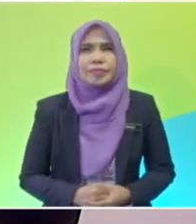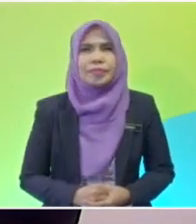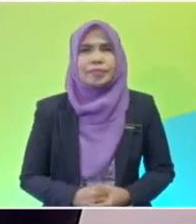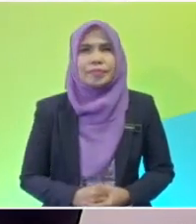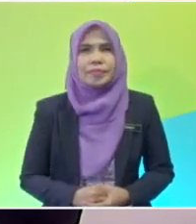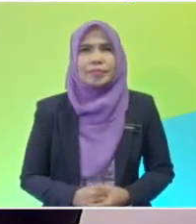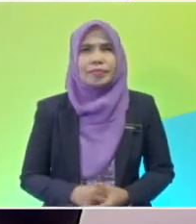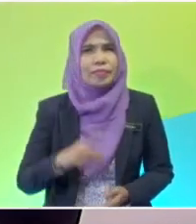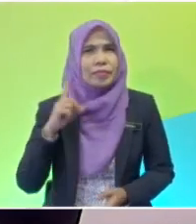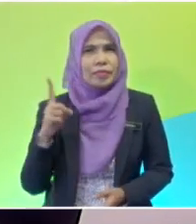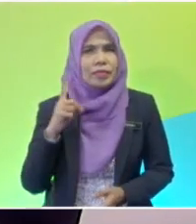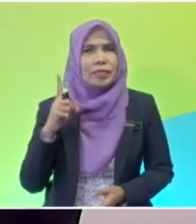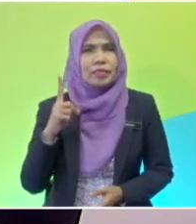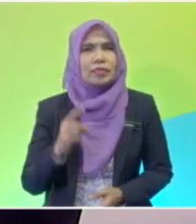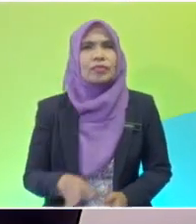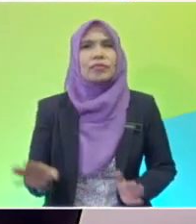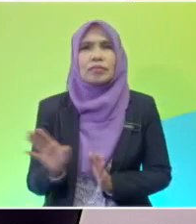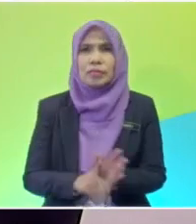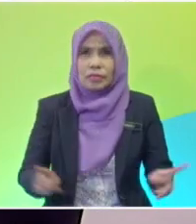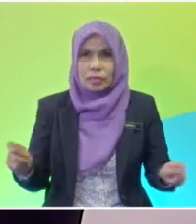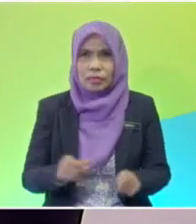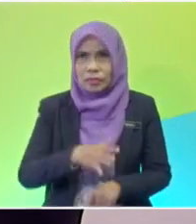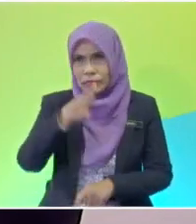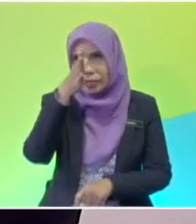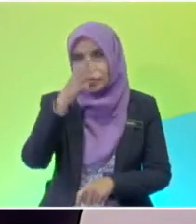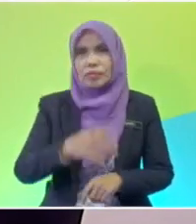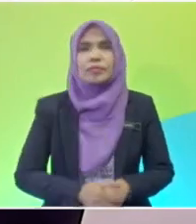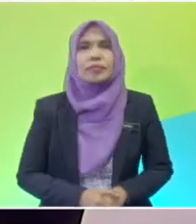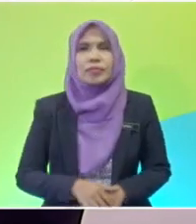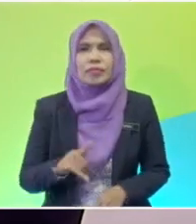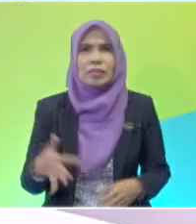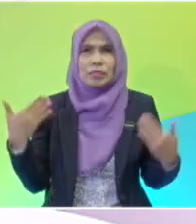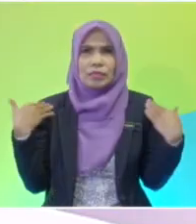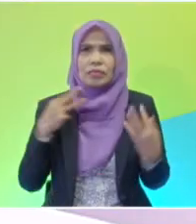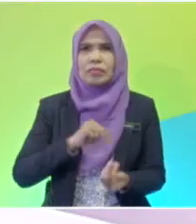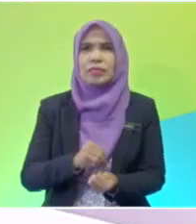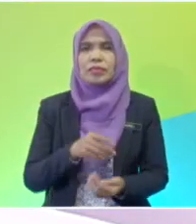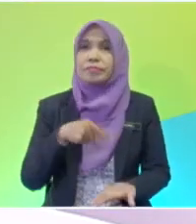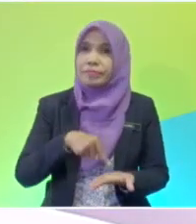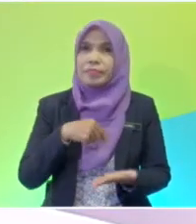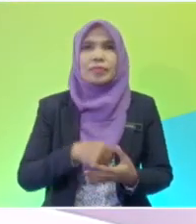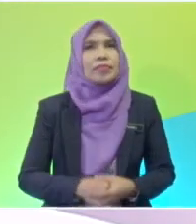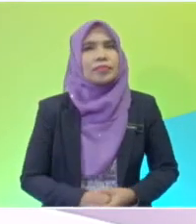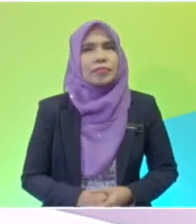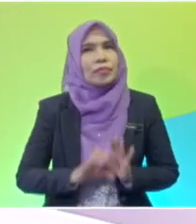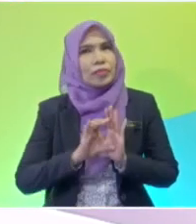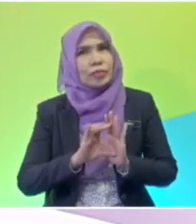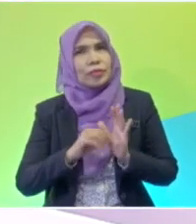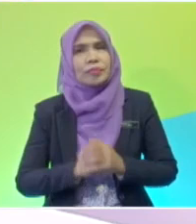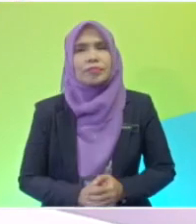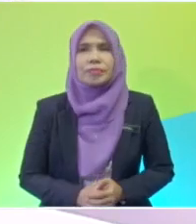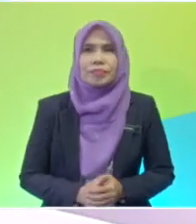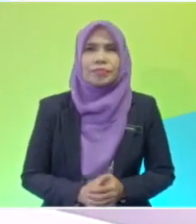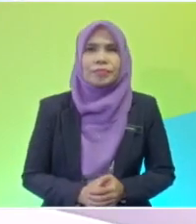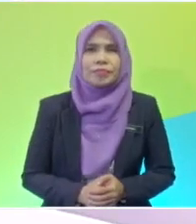juga saya bertemu dengan ibu bapak yang mengalami masalah ini contoh kita ambil ada juga permasalahan